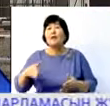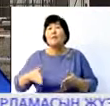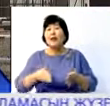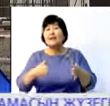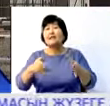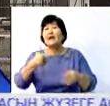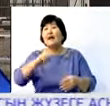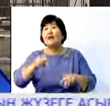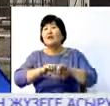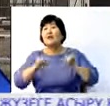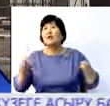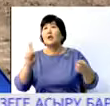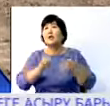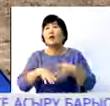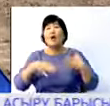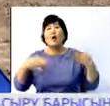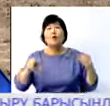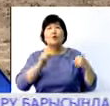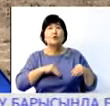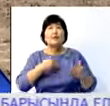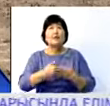құбыры жобасы бойынша болатын ауқымды жұмыстары бар.